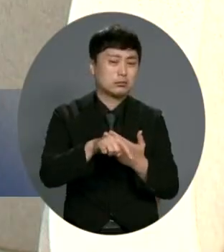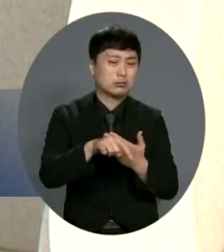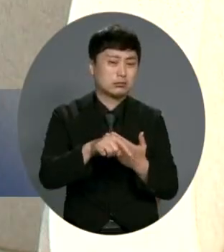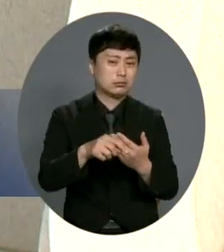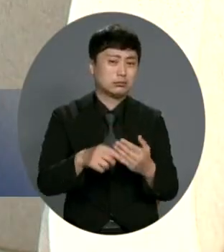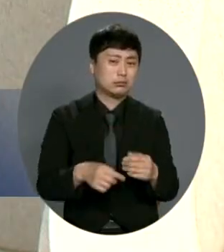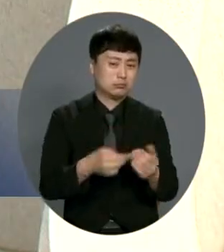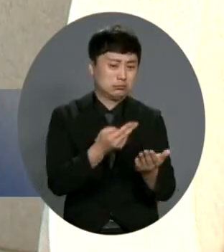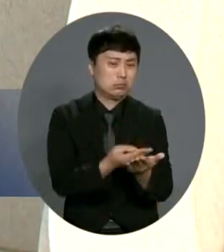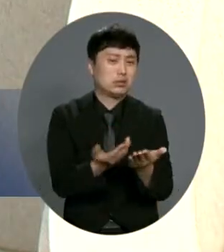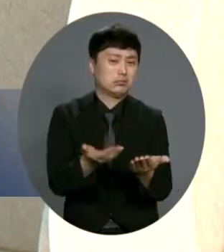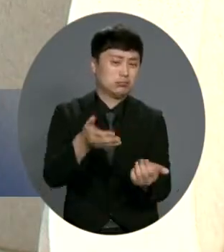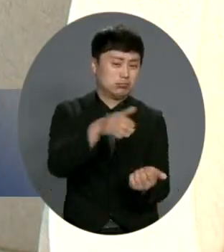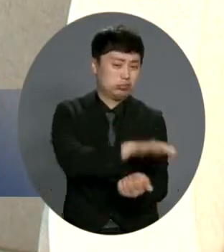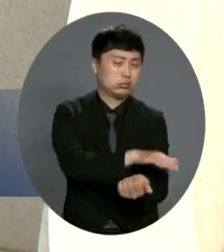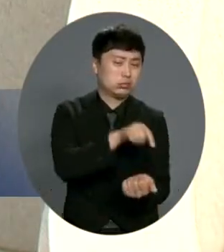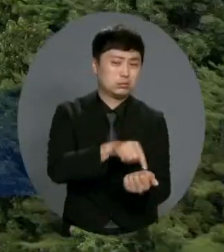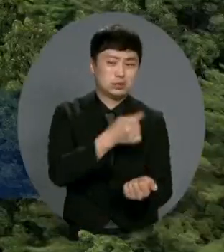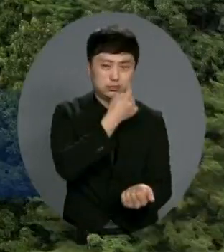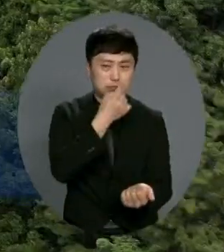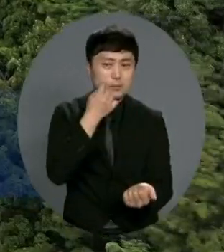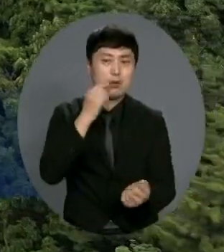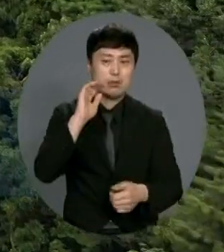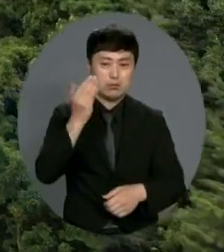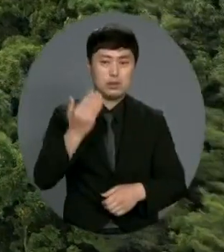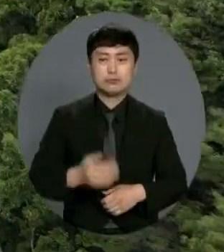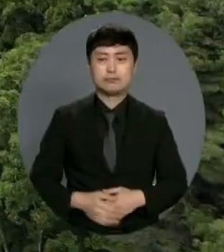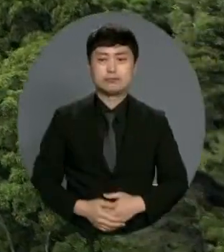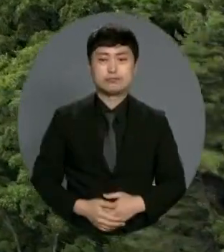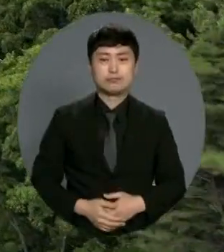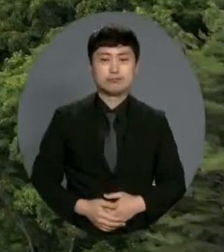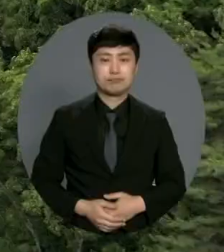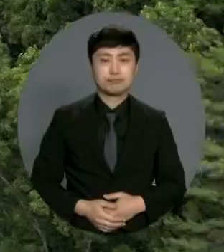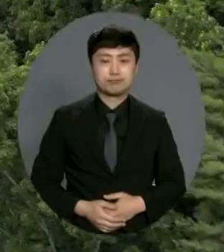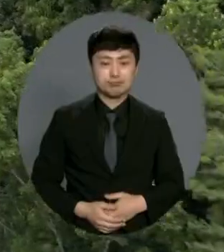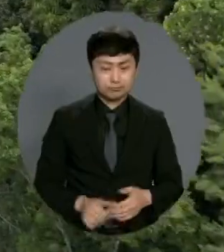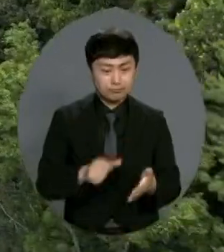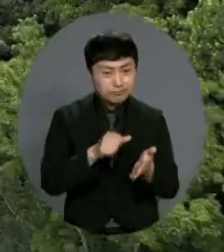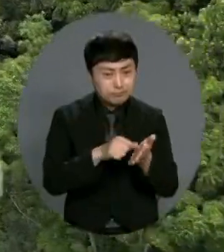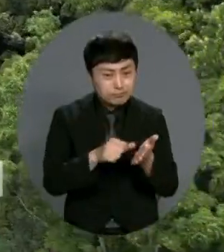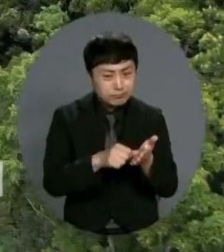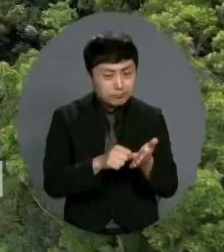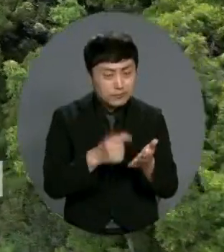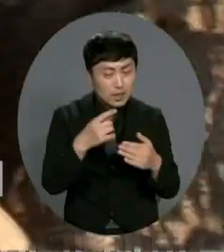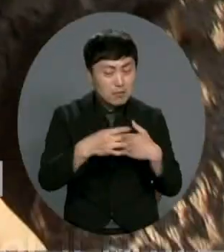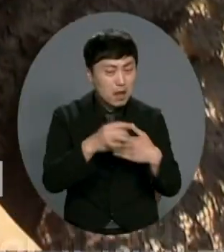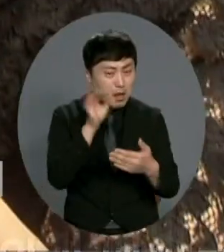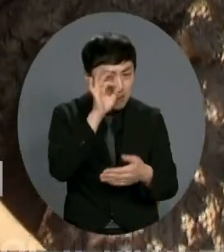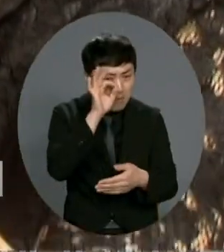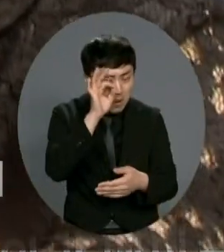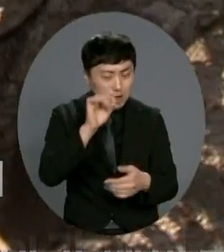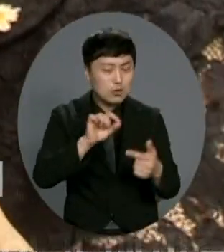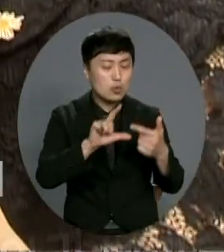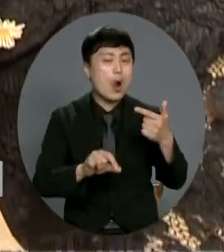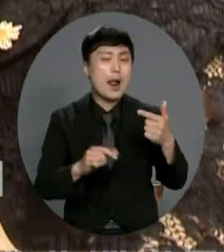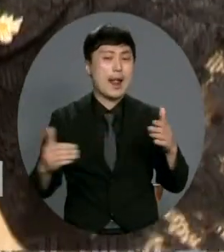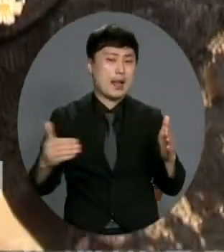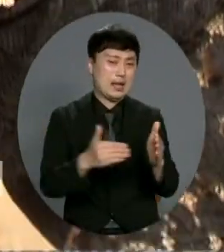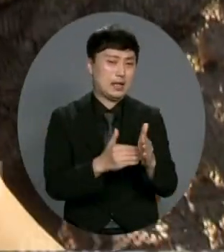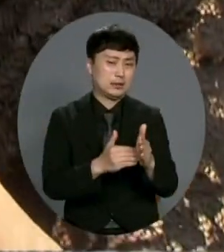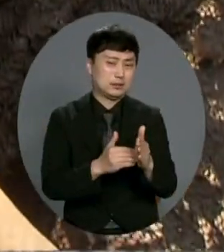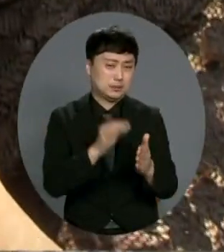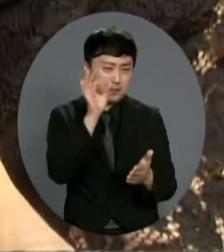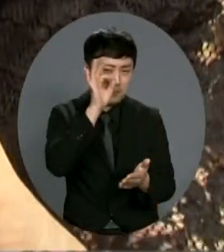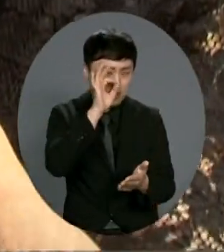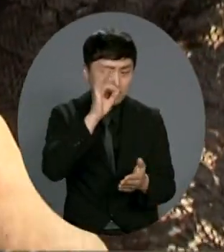매장됐다는 간접적인 증거 자료로 유해를 찾는 작업은 다음 달까지 이어집니다 진실 화훼 위원회는